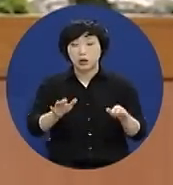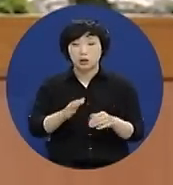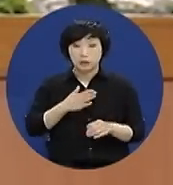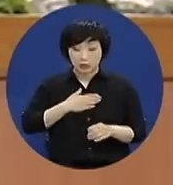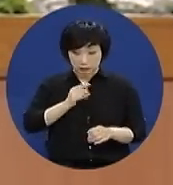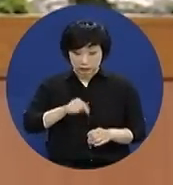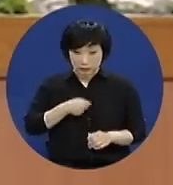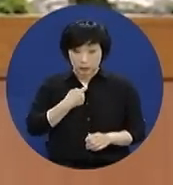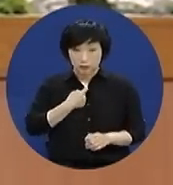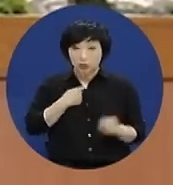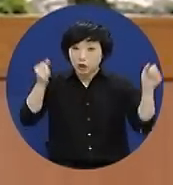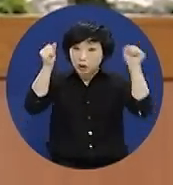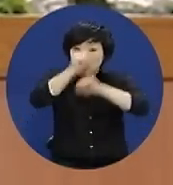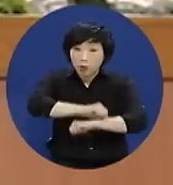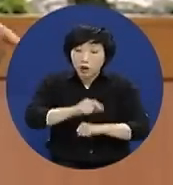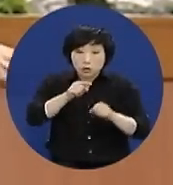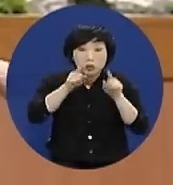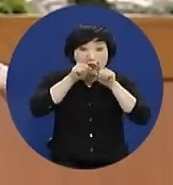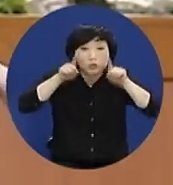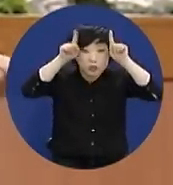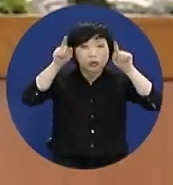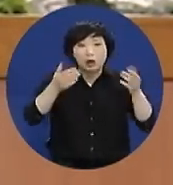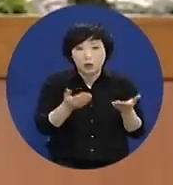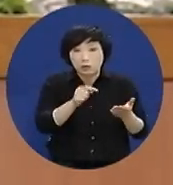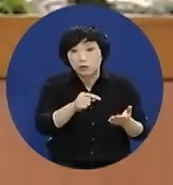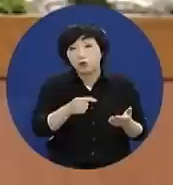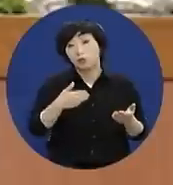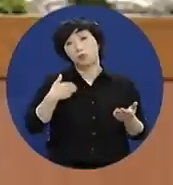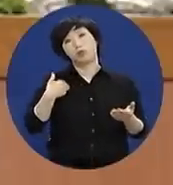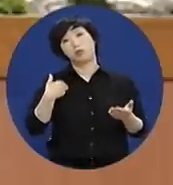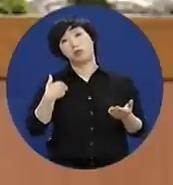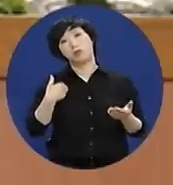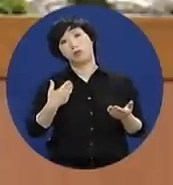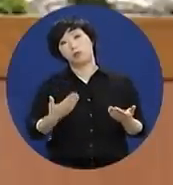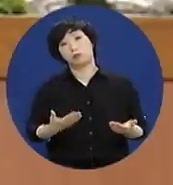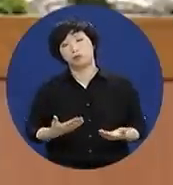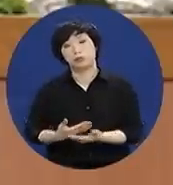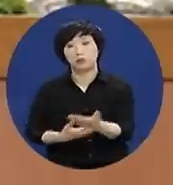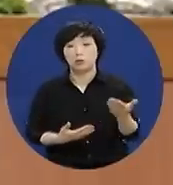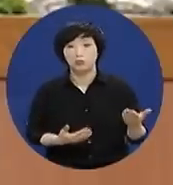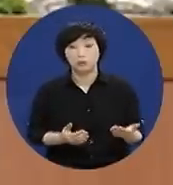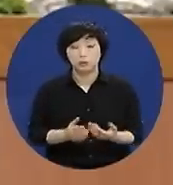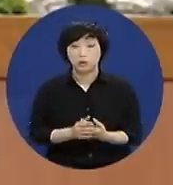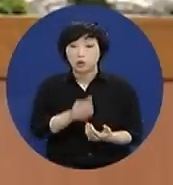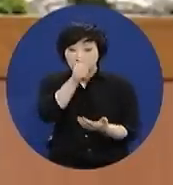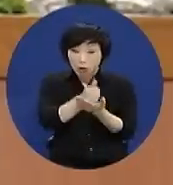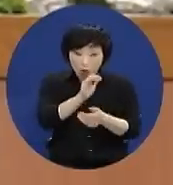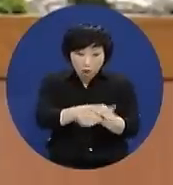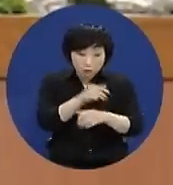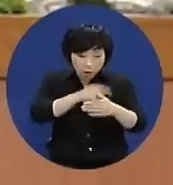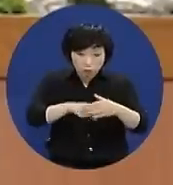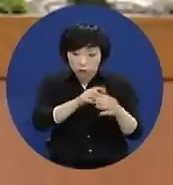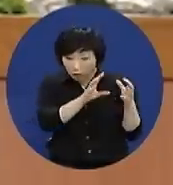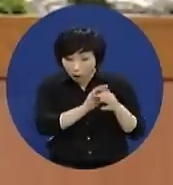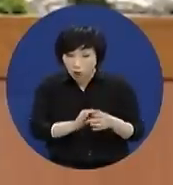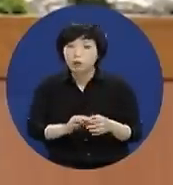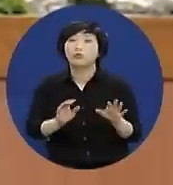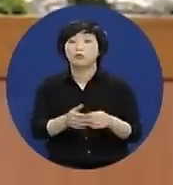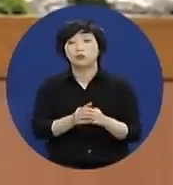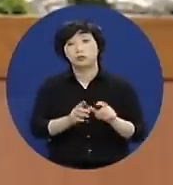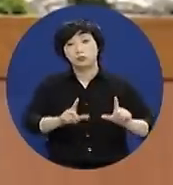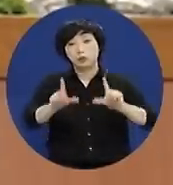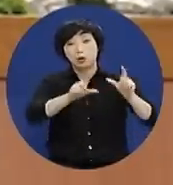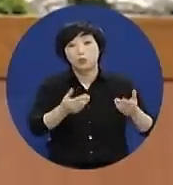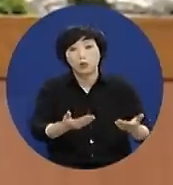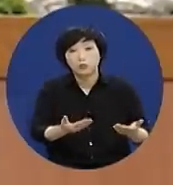在と罪のに死で滅びる人間がなぜその滅びの地獄の事情を知らない